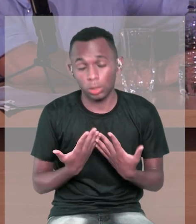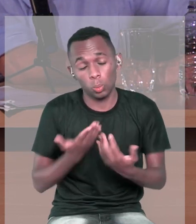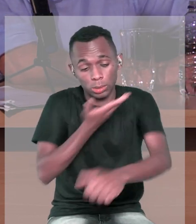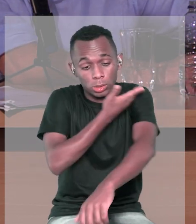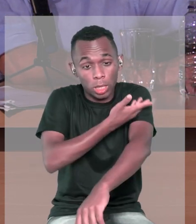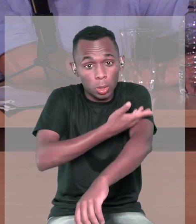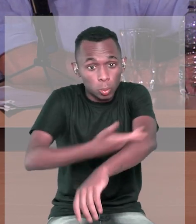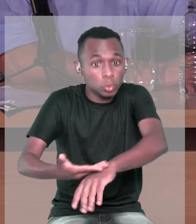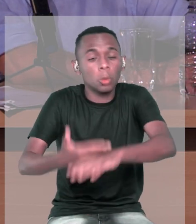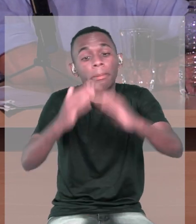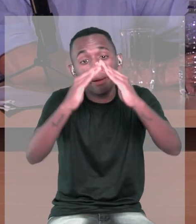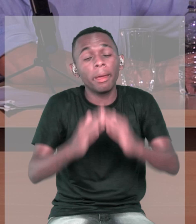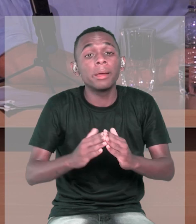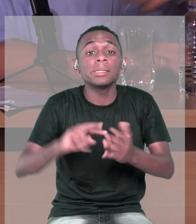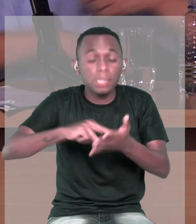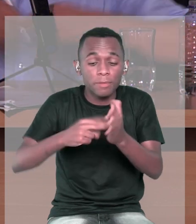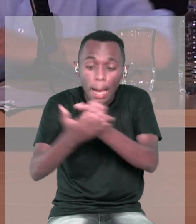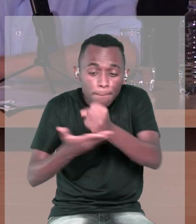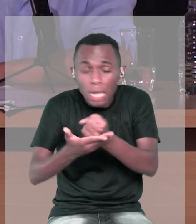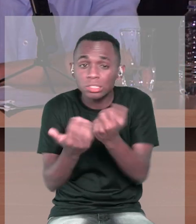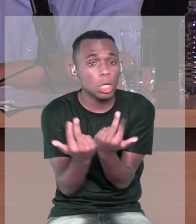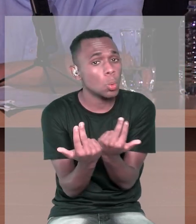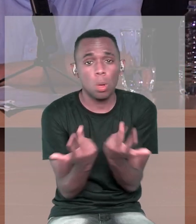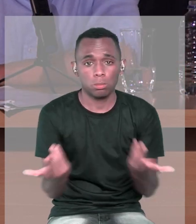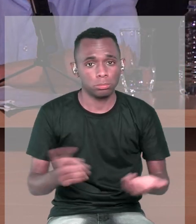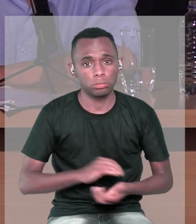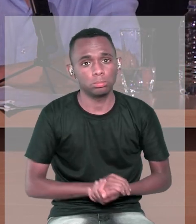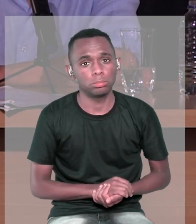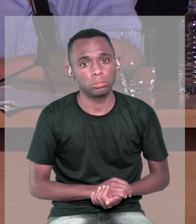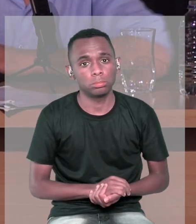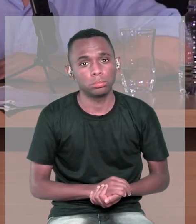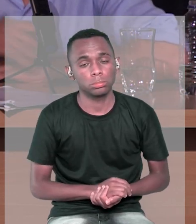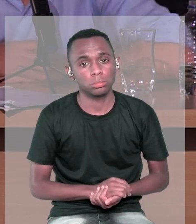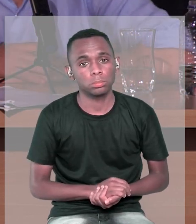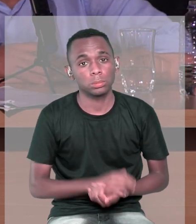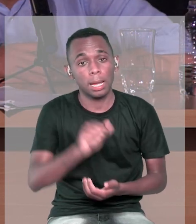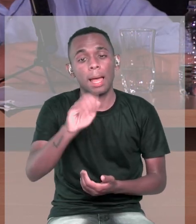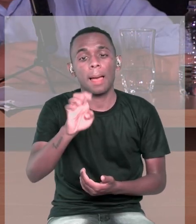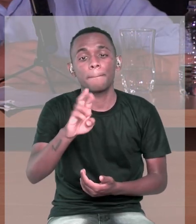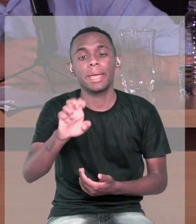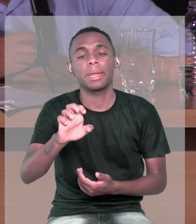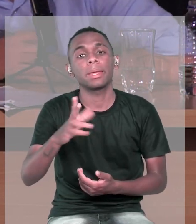hábito têm a mesma raiz. C'est pareil, c'est le habere latin. É o habere do latim.